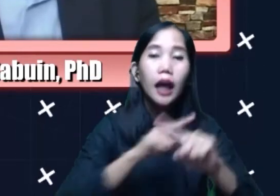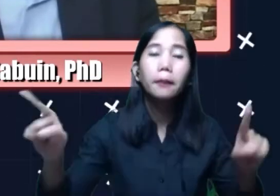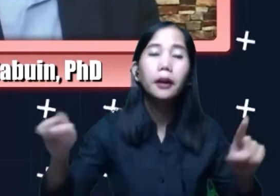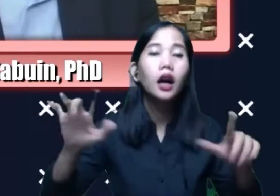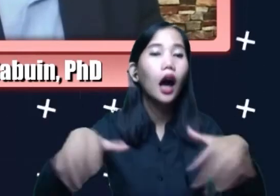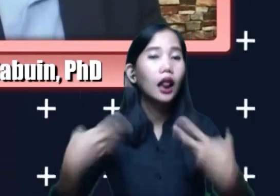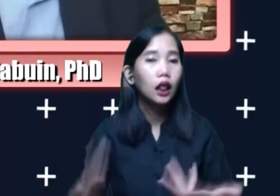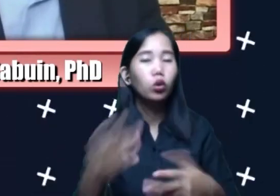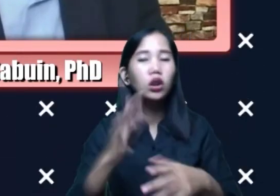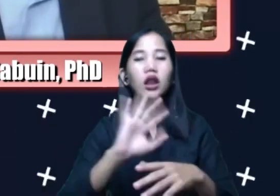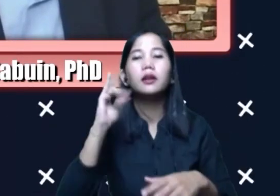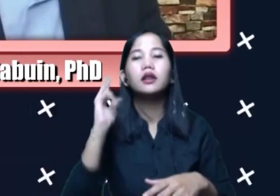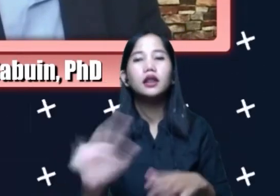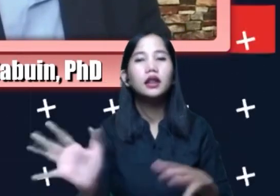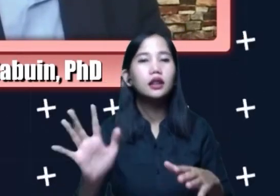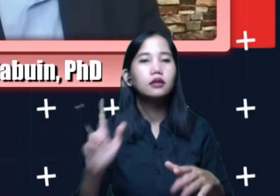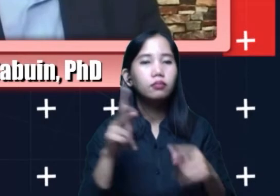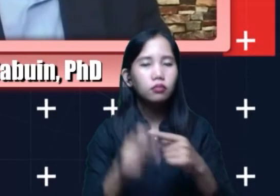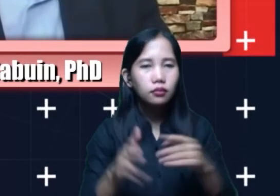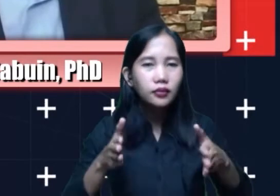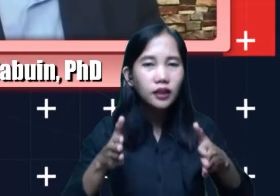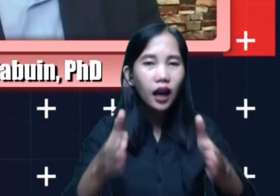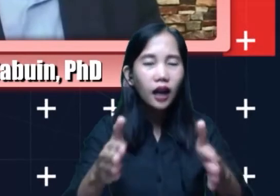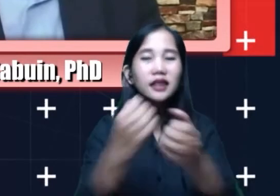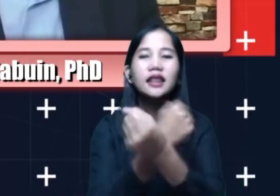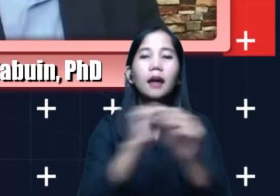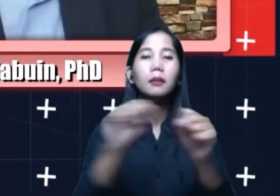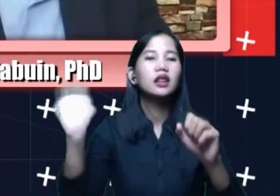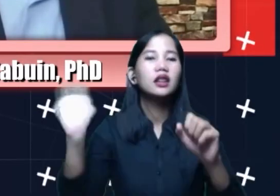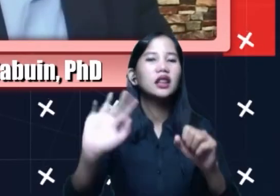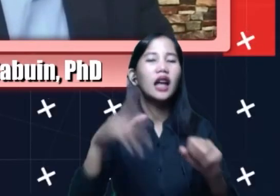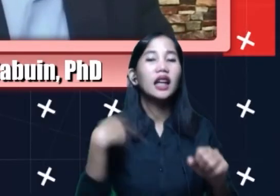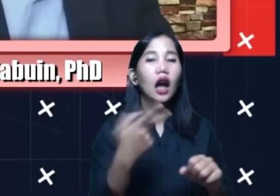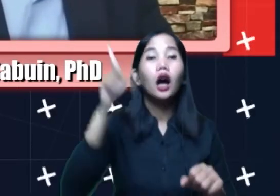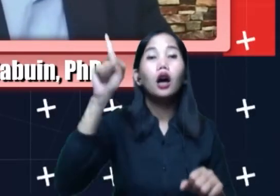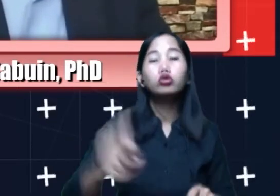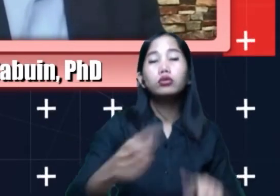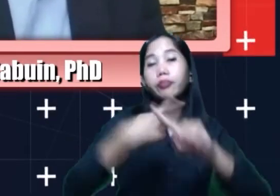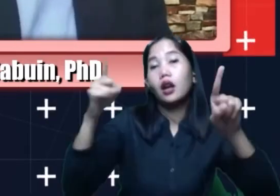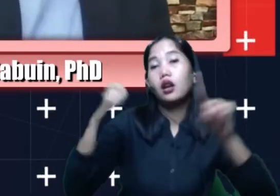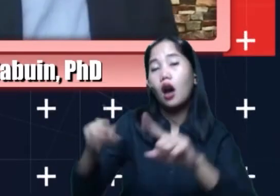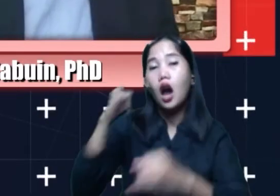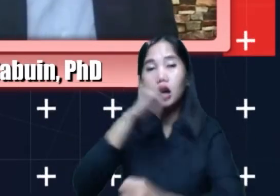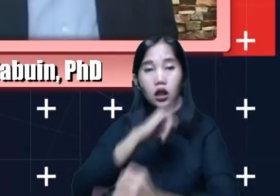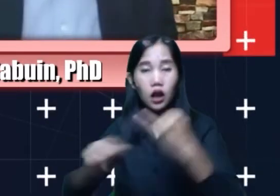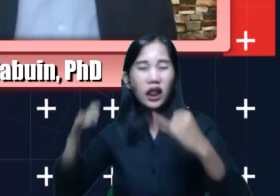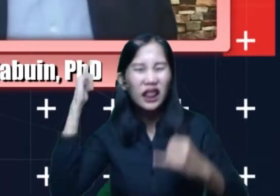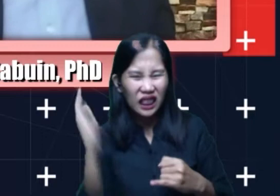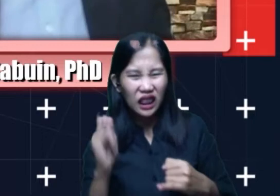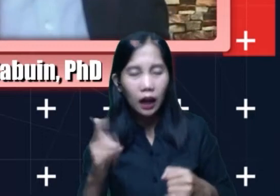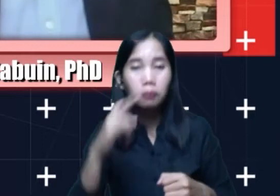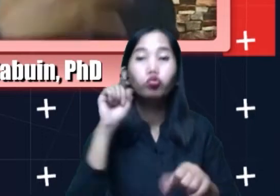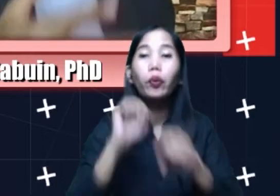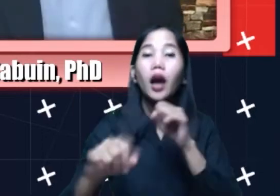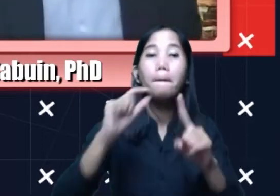lain dari jemaat pergi kepada rasul-rasul dan penatua-penatua di Yerusalem untuk membicarakan soal itu. Kenapa mereka tidak?